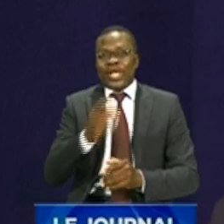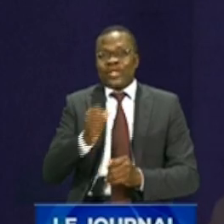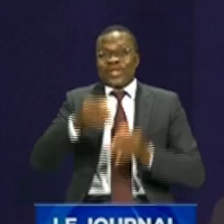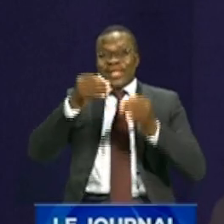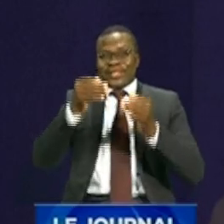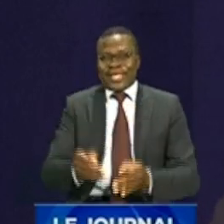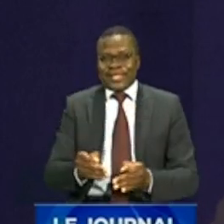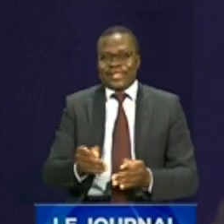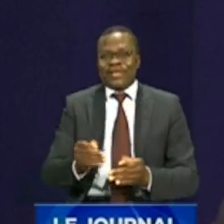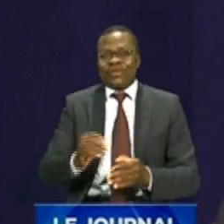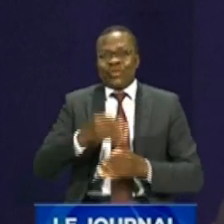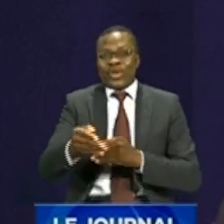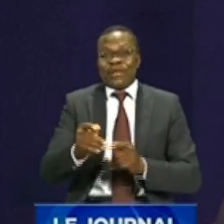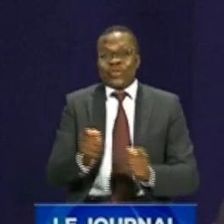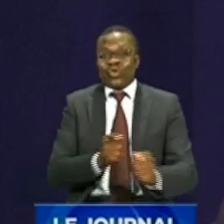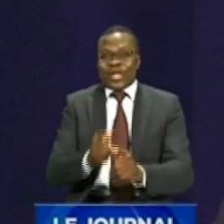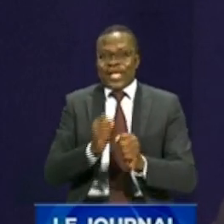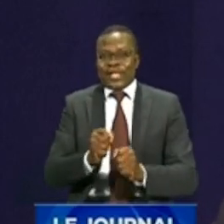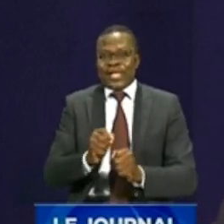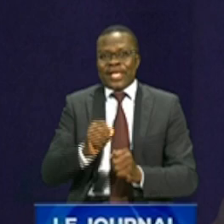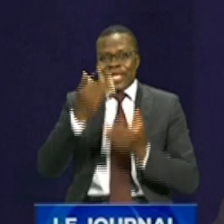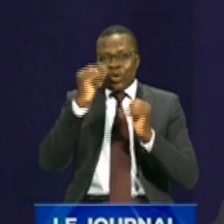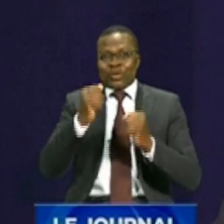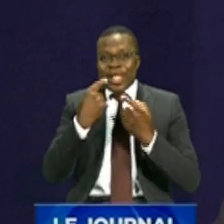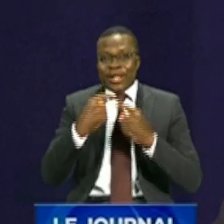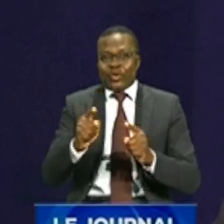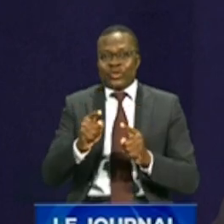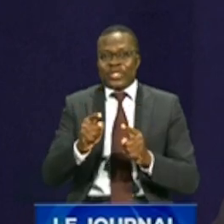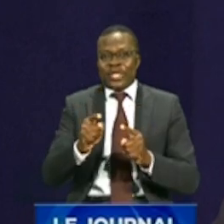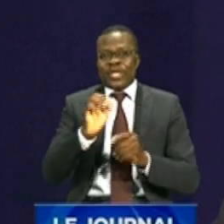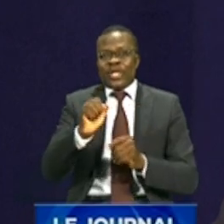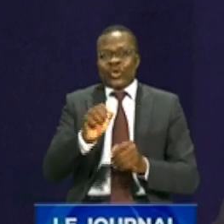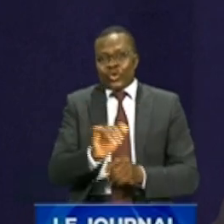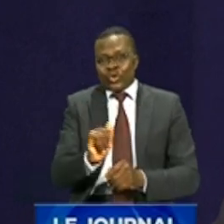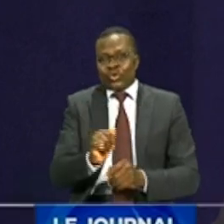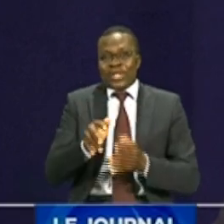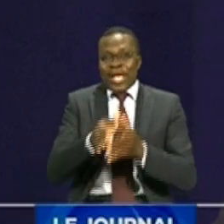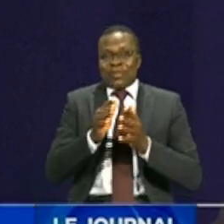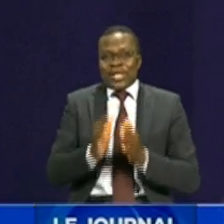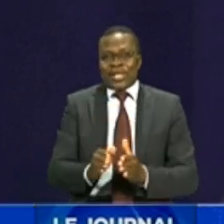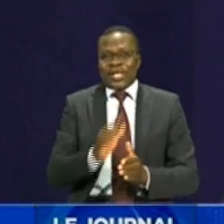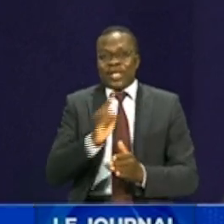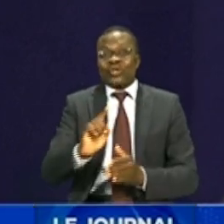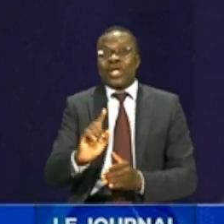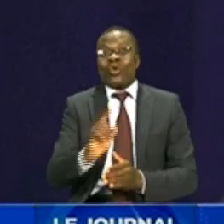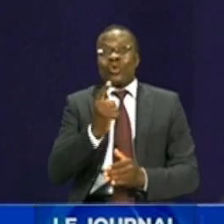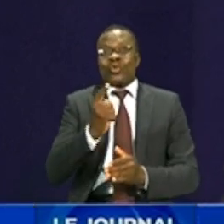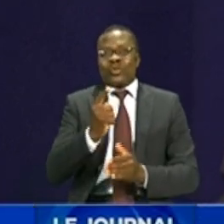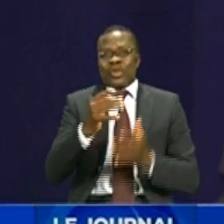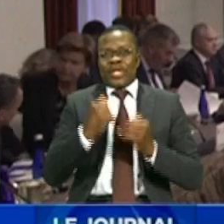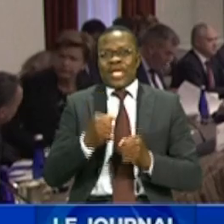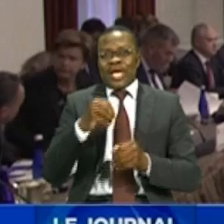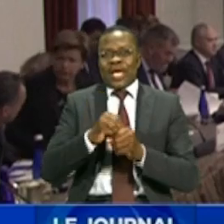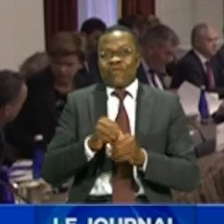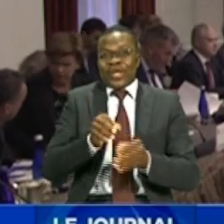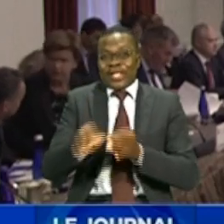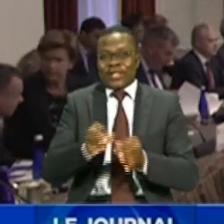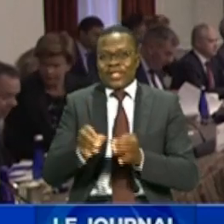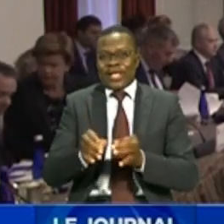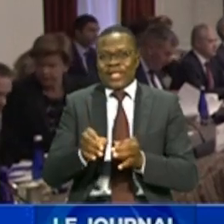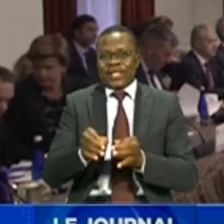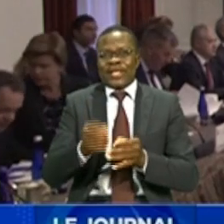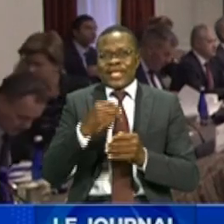décisif pour la suite de la guerre, Zelensky a annoncé que son homologue américain serait le premier à voir dans le détail